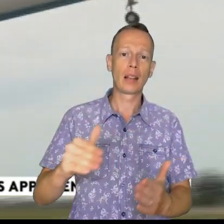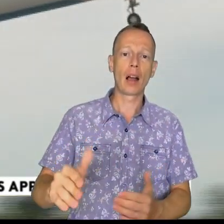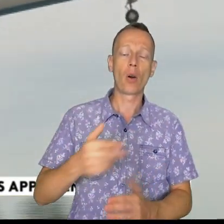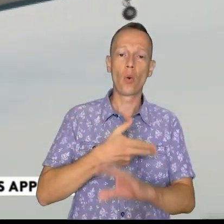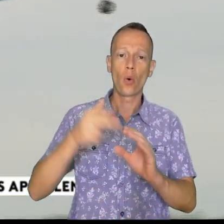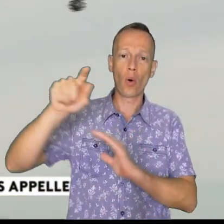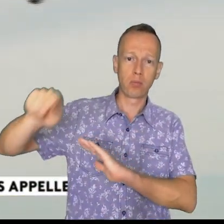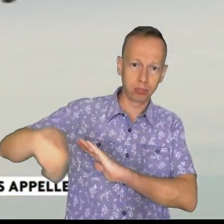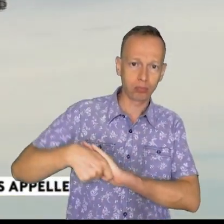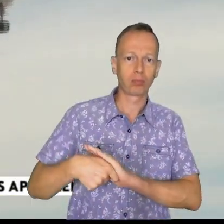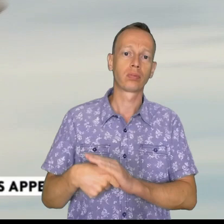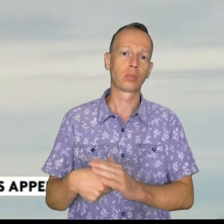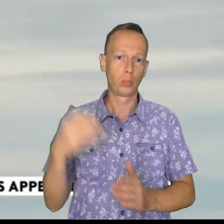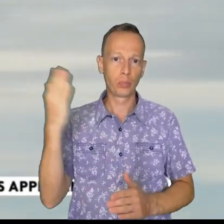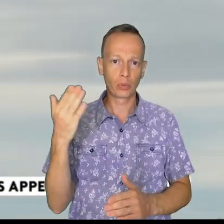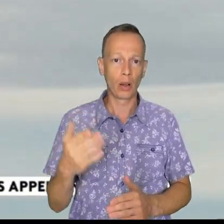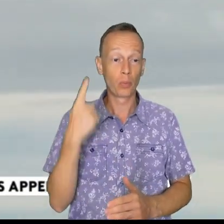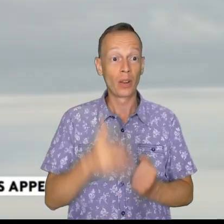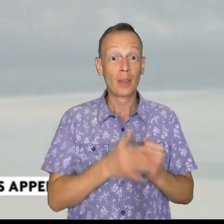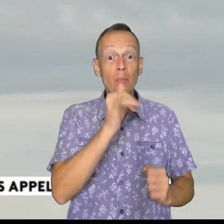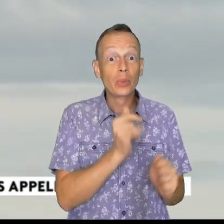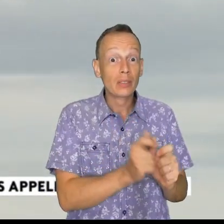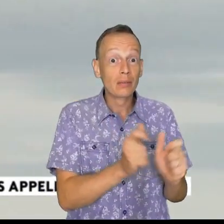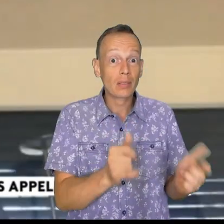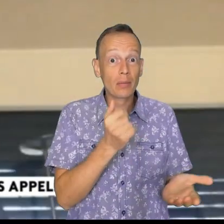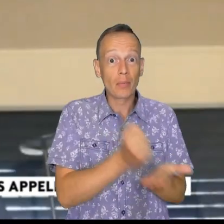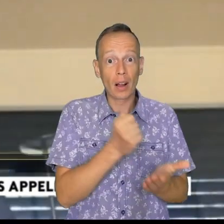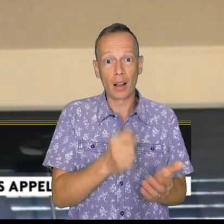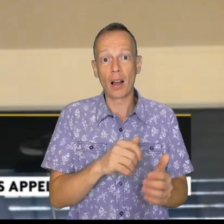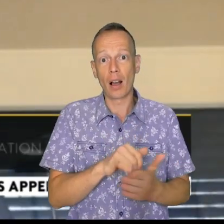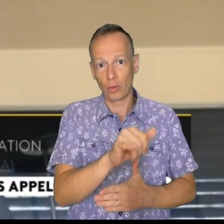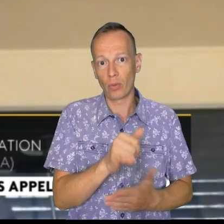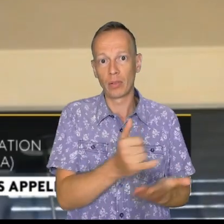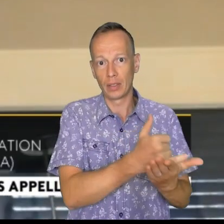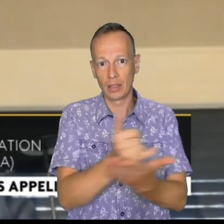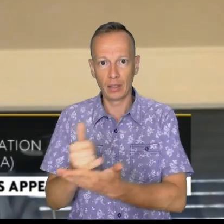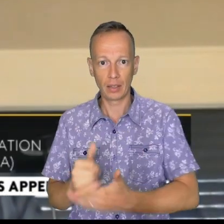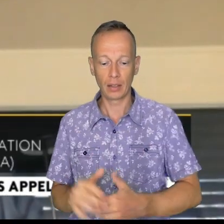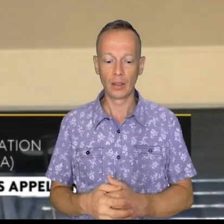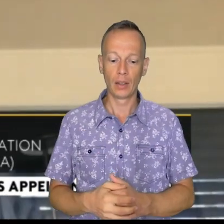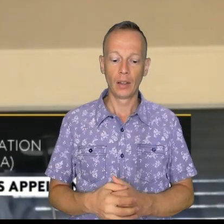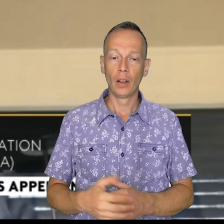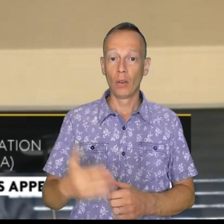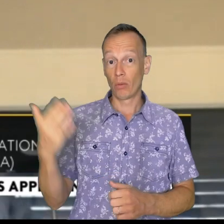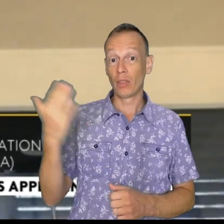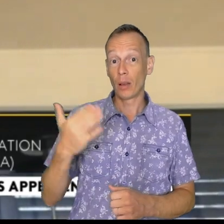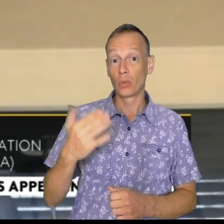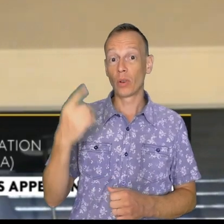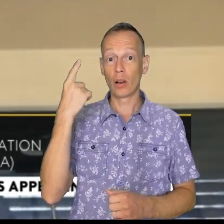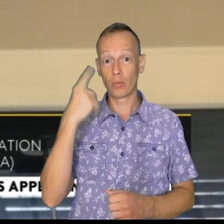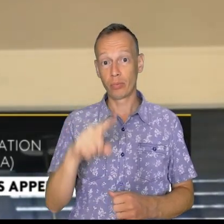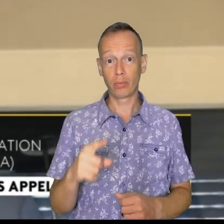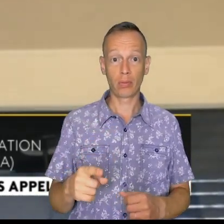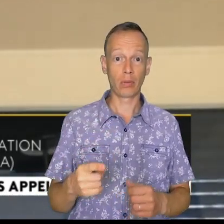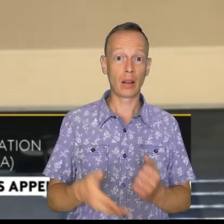petites compagnies ultramarines. Les collectivités qui ont investi dans leur compagnie pour assurer la connectivité du territoire du département